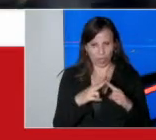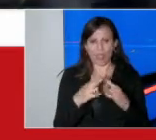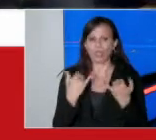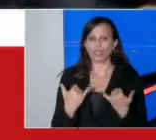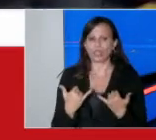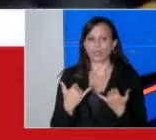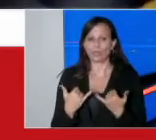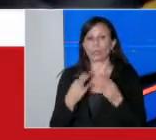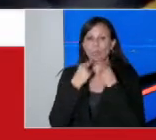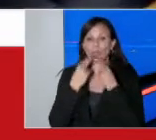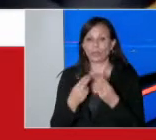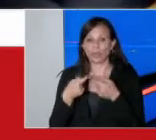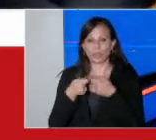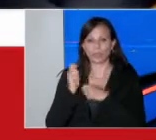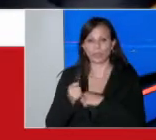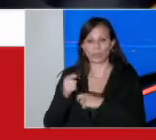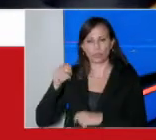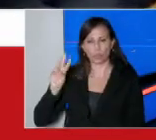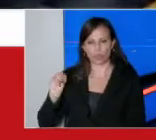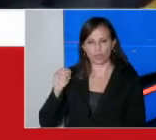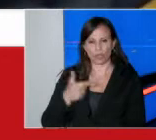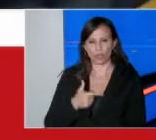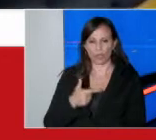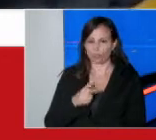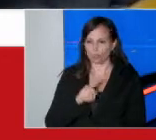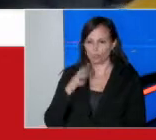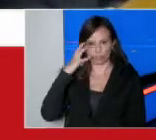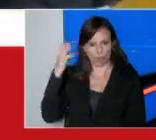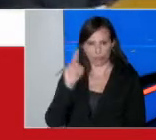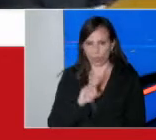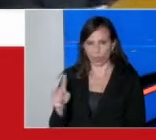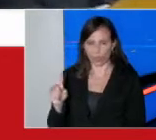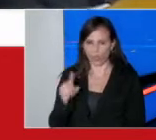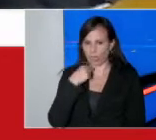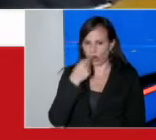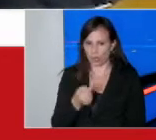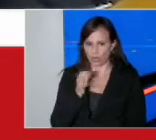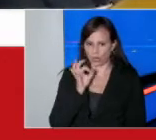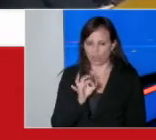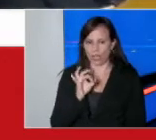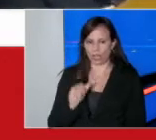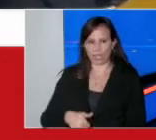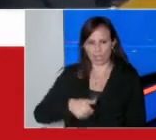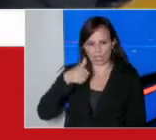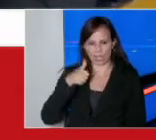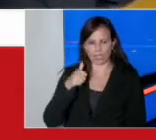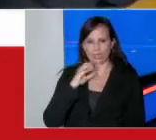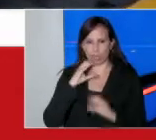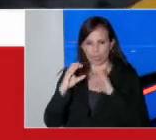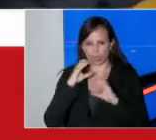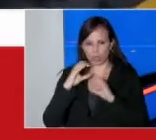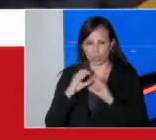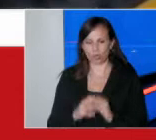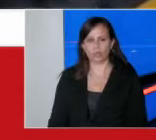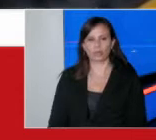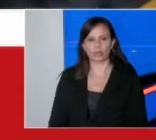היום הגיעה התגובה של חבר הכנסת משה גפני, שמאוד מאוד לא אהב את טון הדברים של השר, שר התקשורת הנדל, ועוד